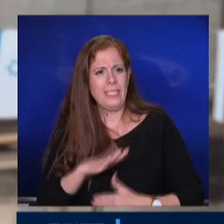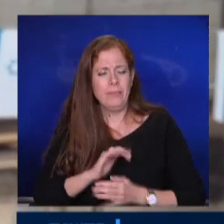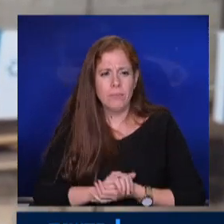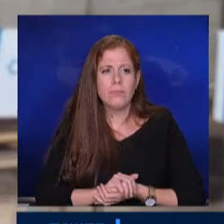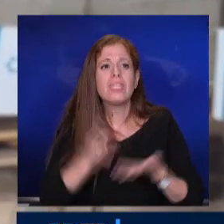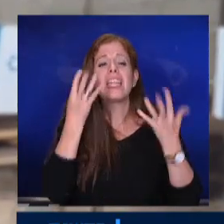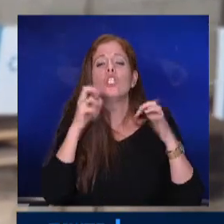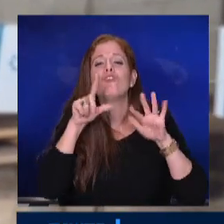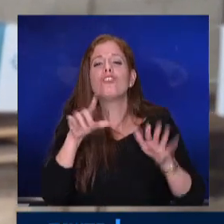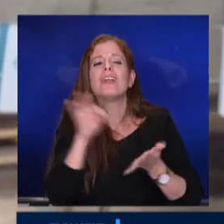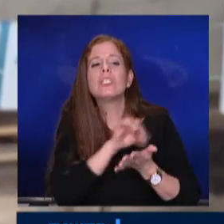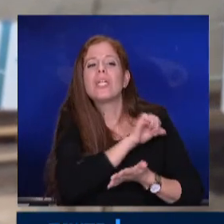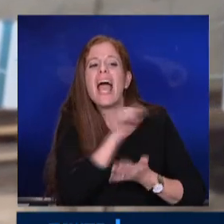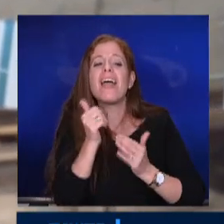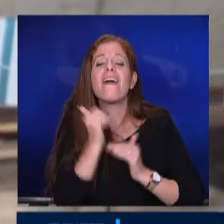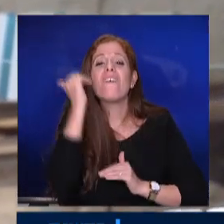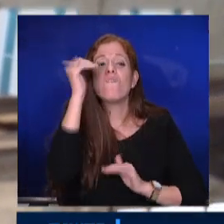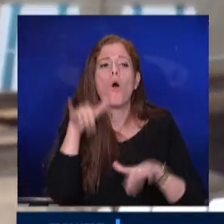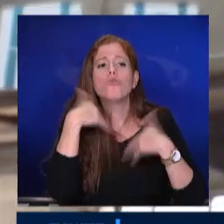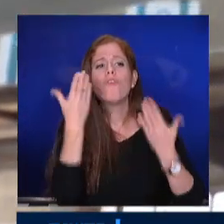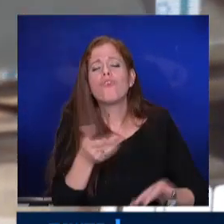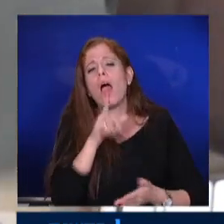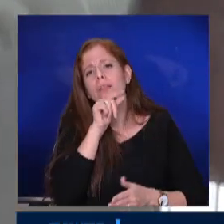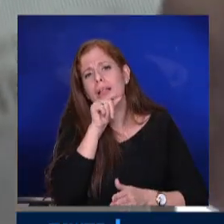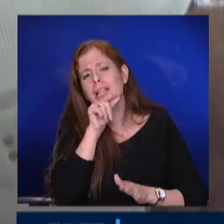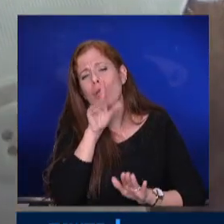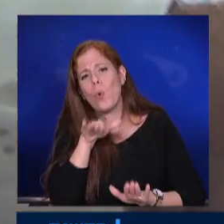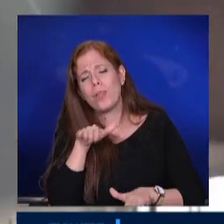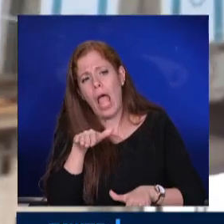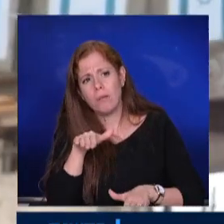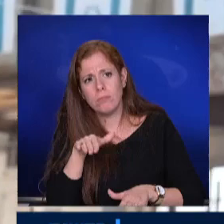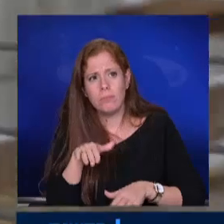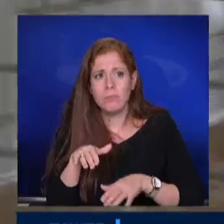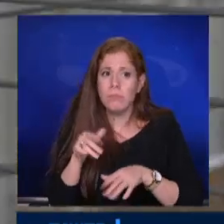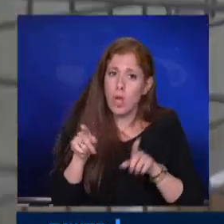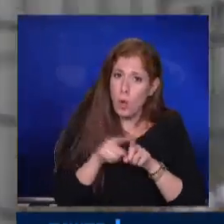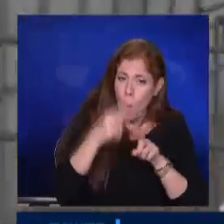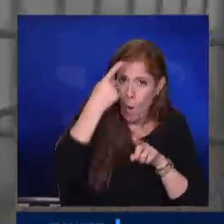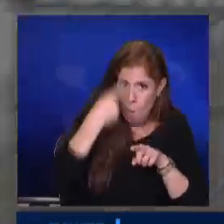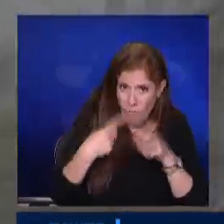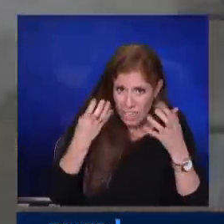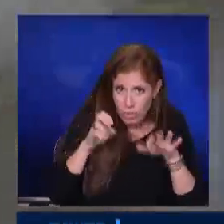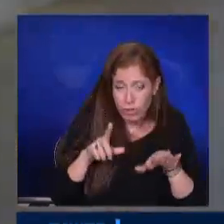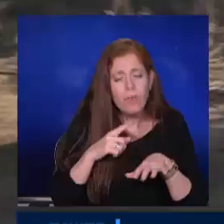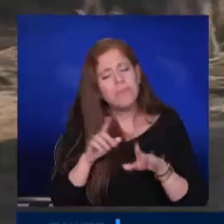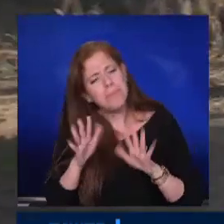זה הציון הגבוה ביותר שניתן לתת ליונה. מה זה, כמו פרופיל? זה משהו כזה.